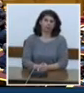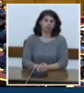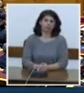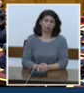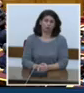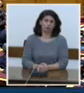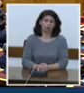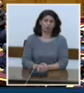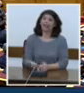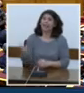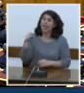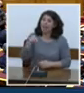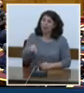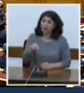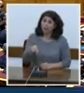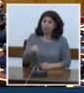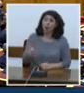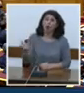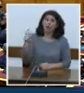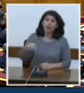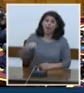Και